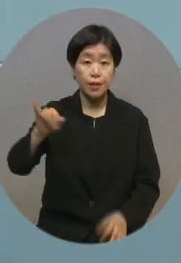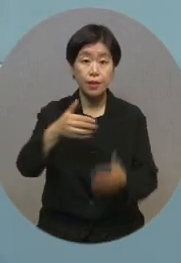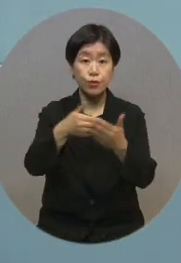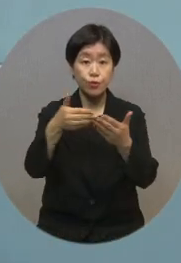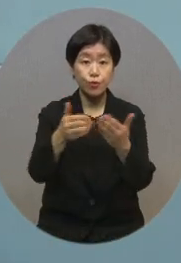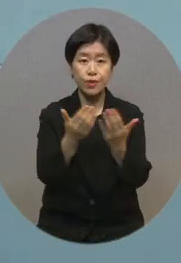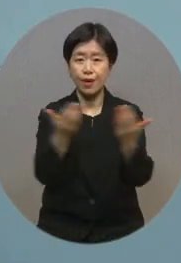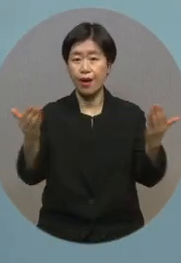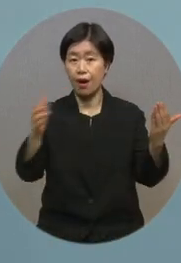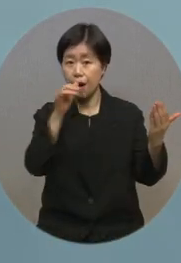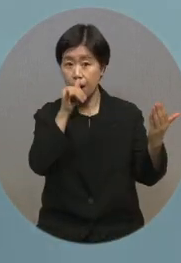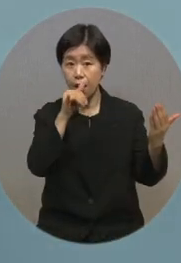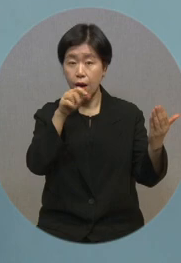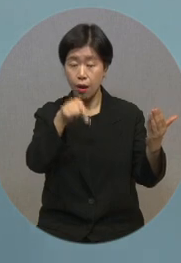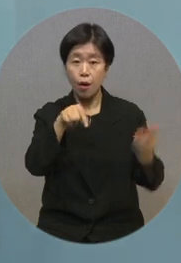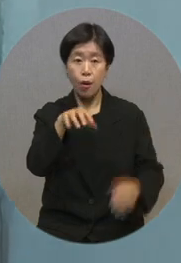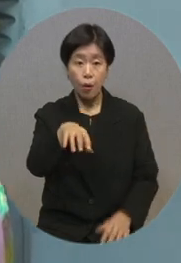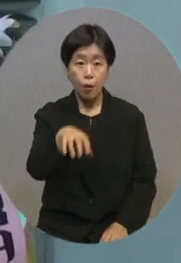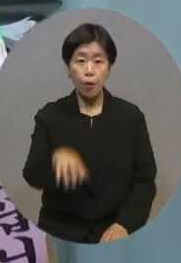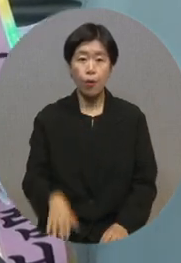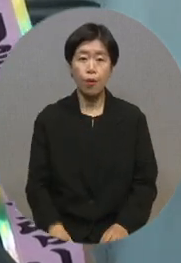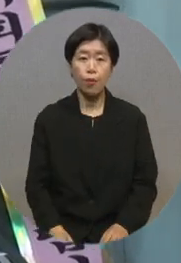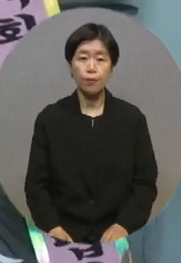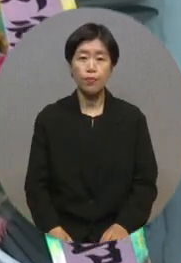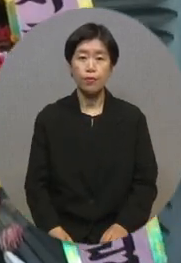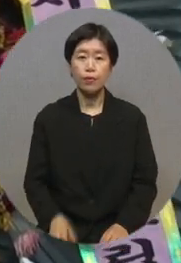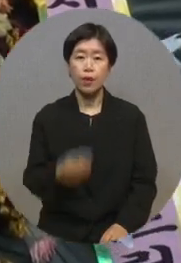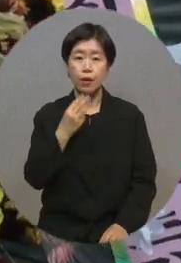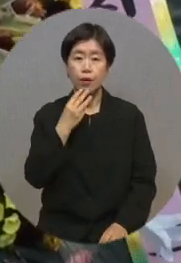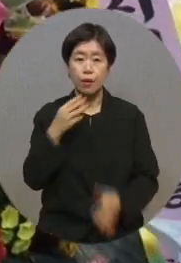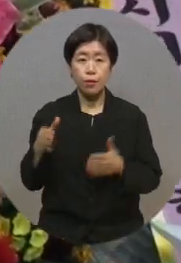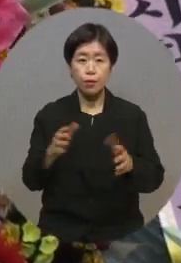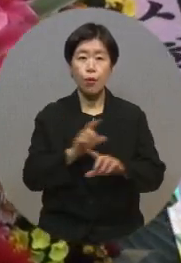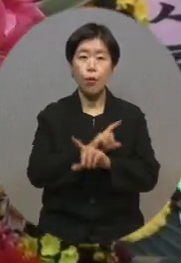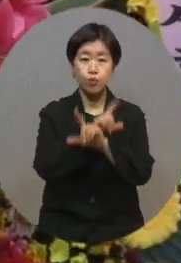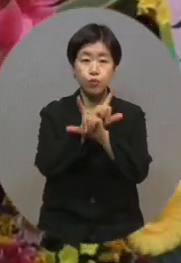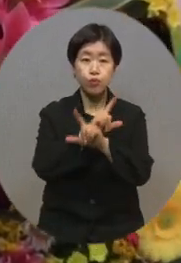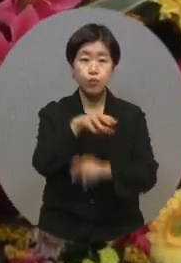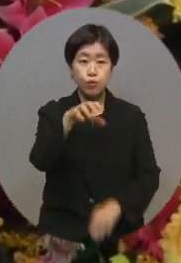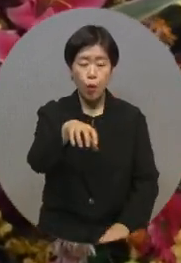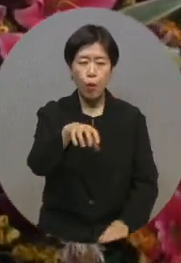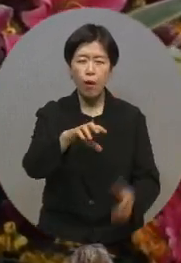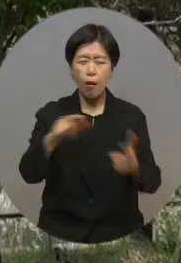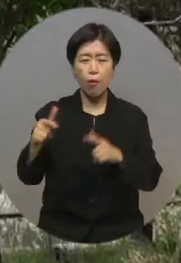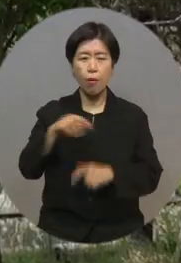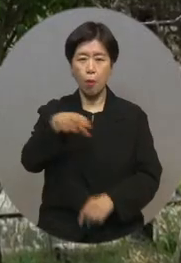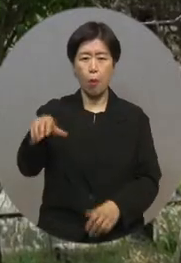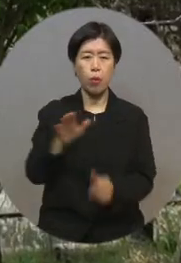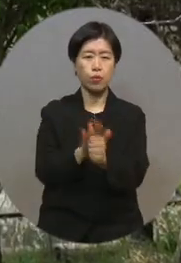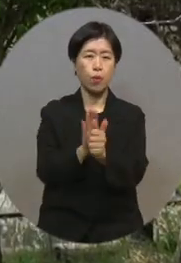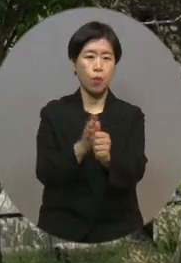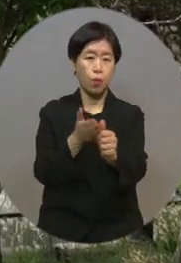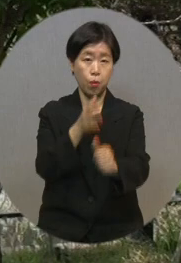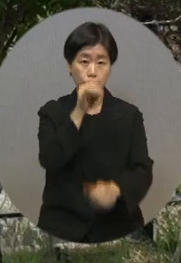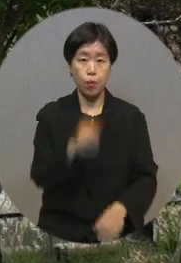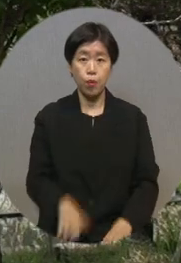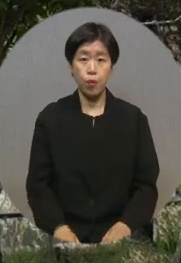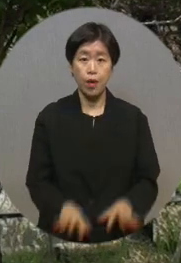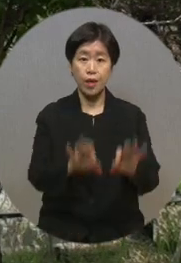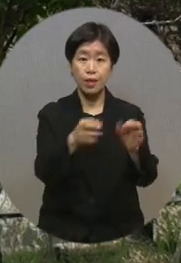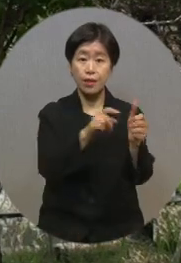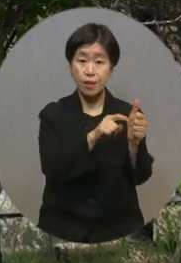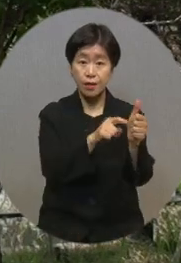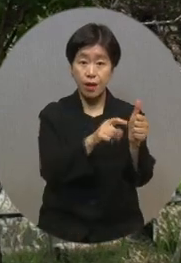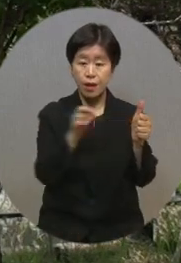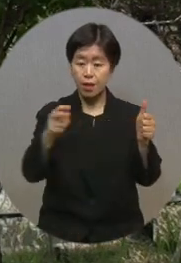한국장애인 고용공단 경기북부지사와 장애인 표준사업장 오버틀 후원으로 진행되었습니다. 김인기 작가는 연천에